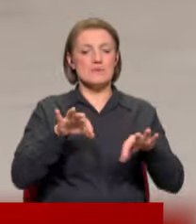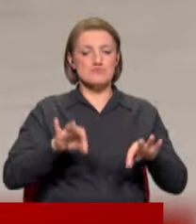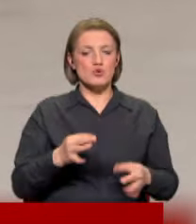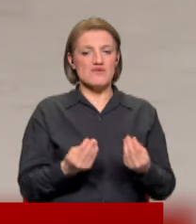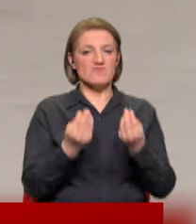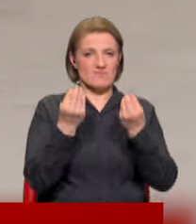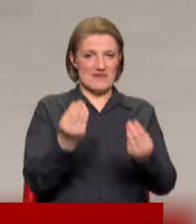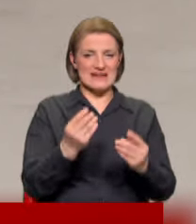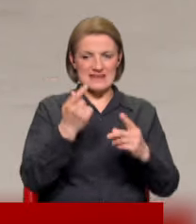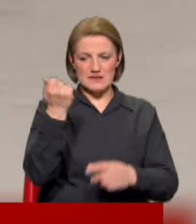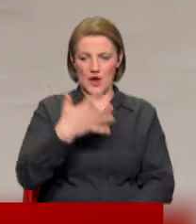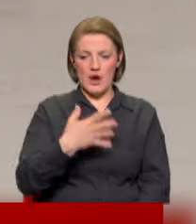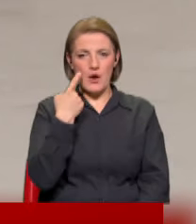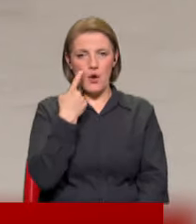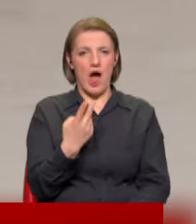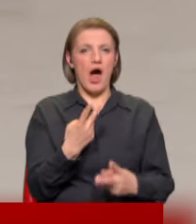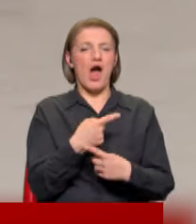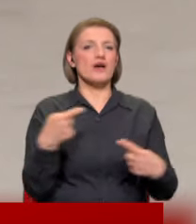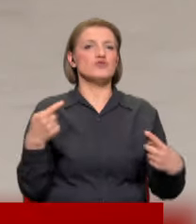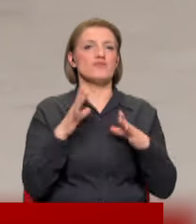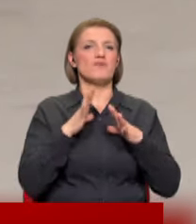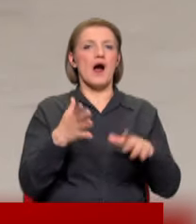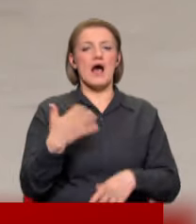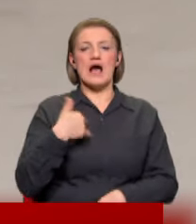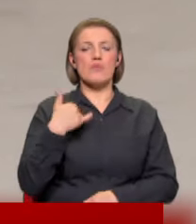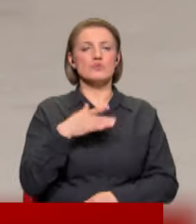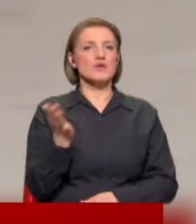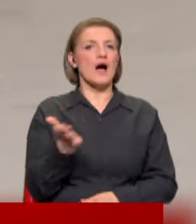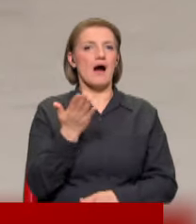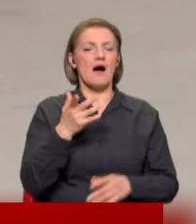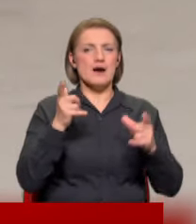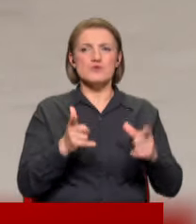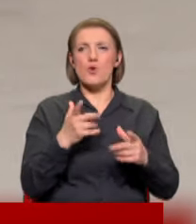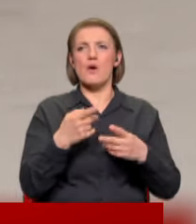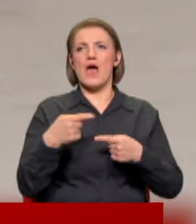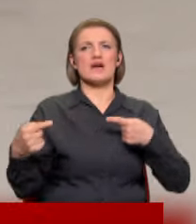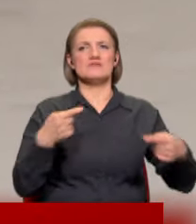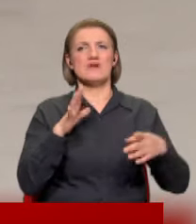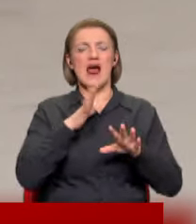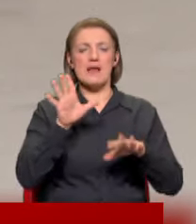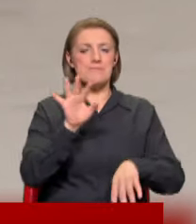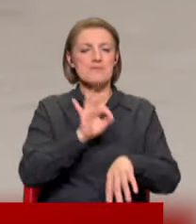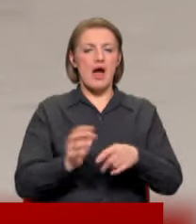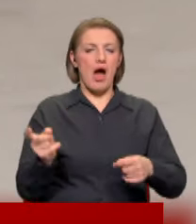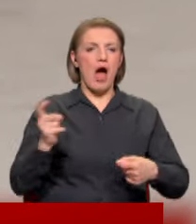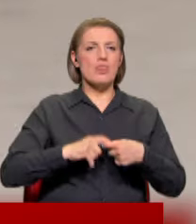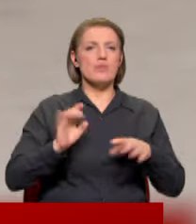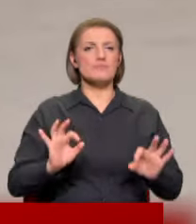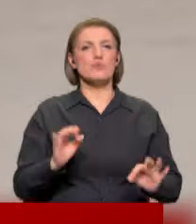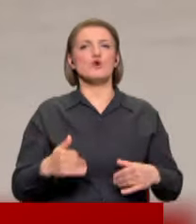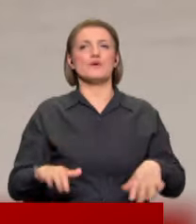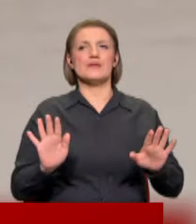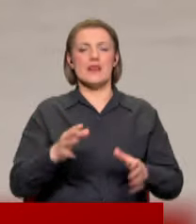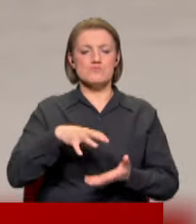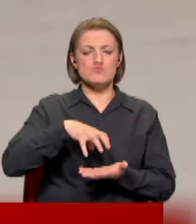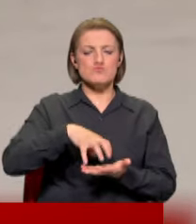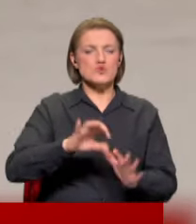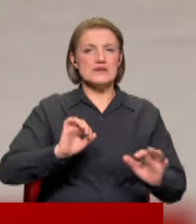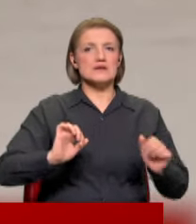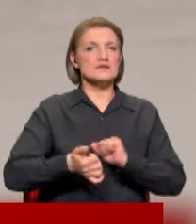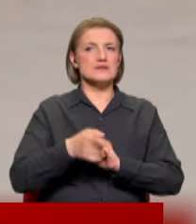verdiği rakamlara göre açık var. Ama kamuda birçok noktada açık var. Hepsini bir anda atamak da mümkün değil. Bütçe